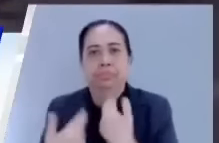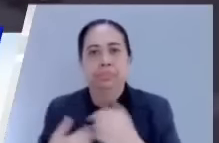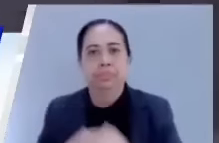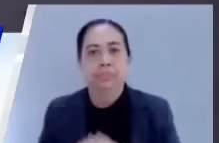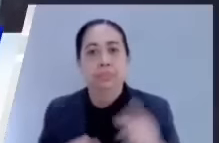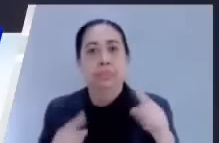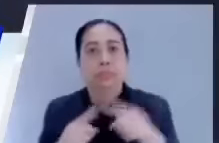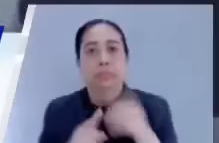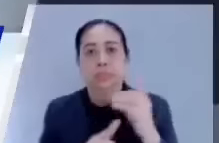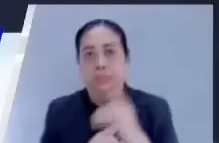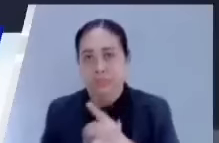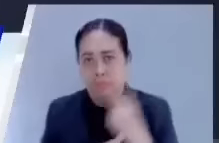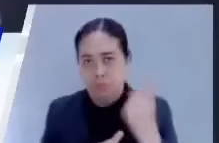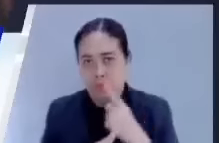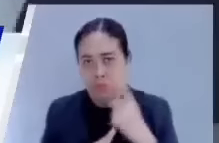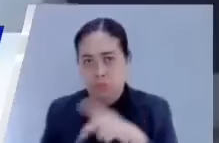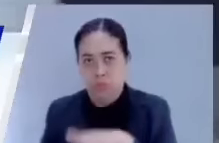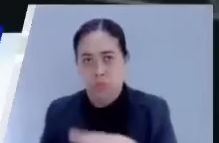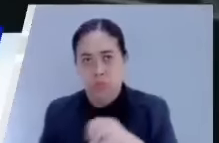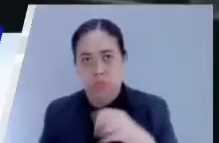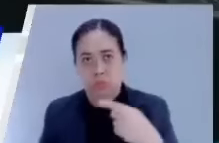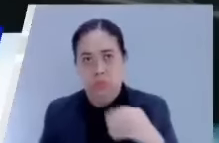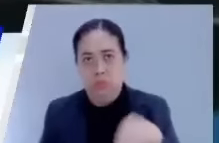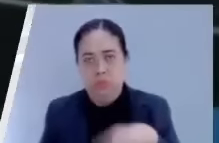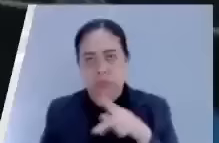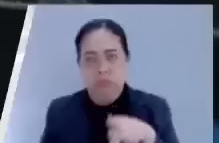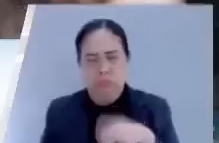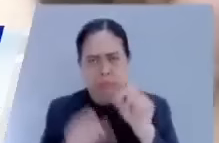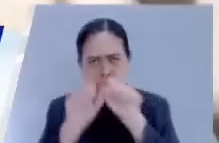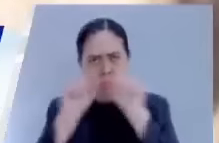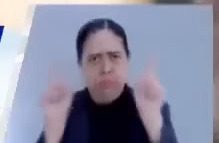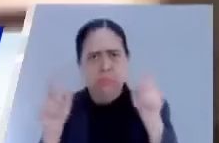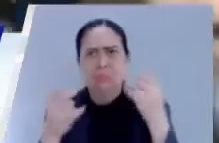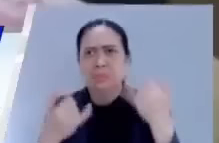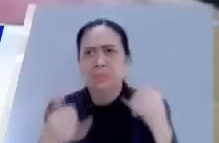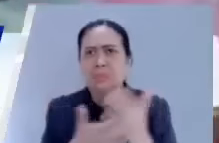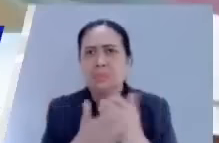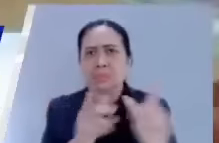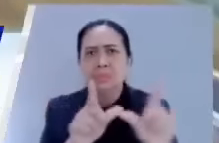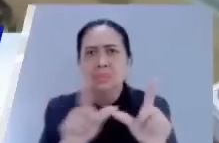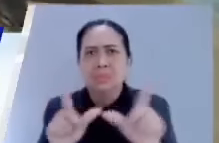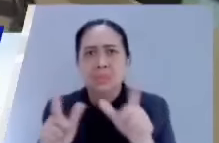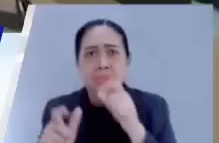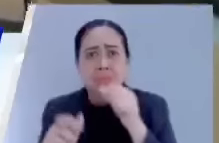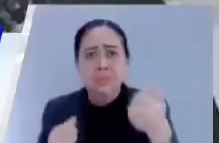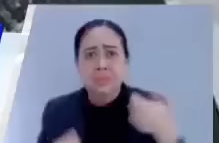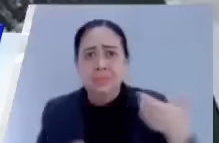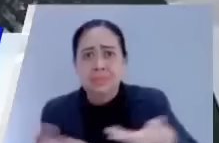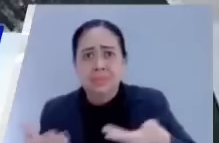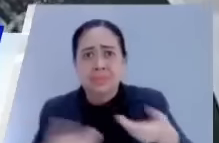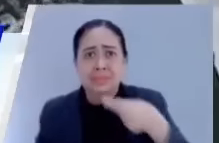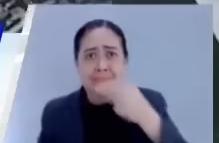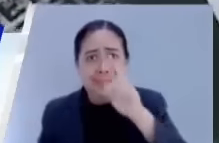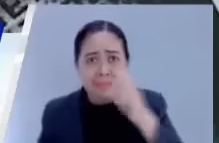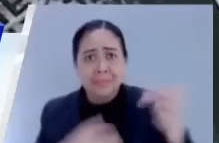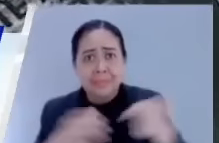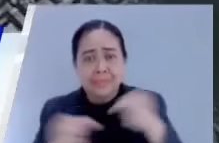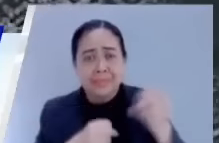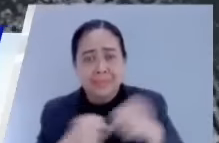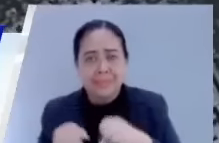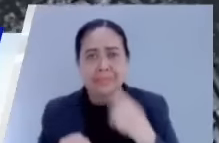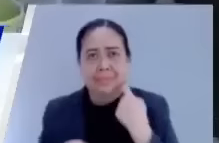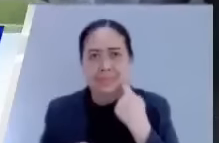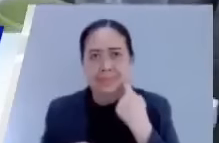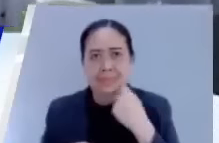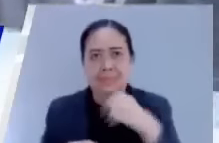lang ang mga pogo sa bansa. Kaya nagulat ang PAOC na may lisensyadong pogo na nag-hire pa rin ng empleyado. Gaya ng pinakahuli nilang ni-raid na